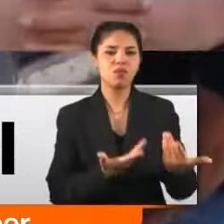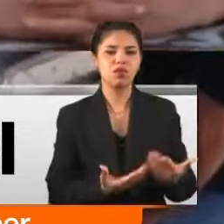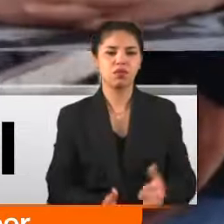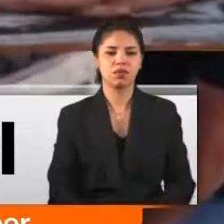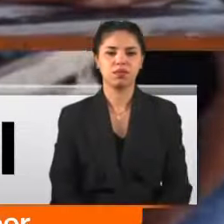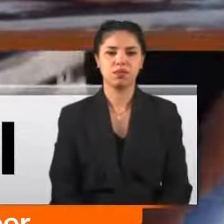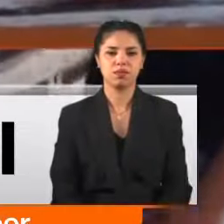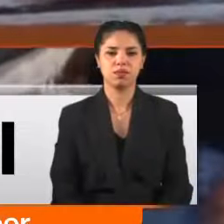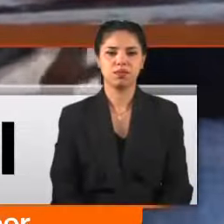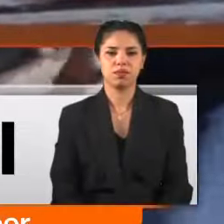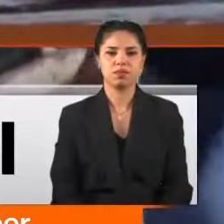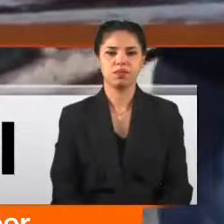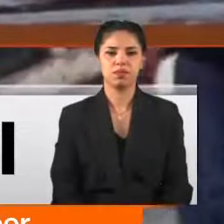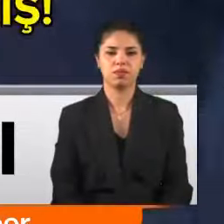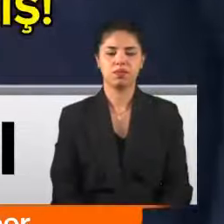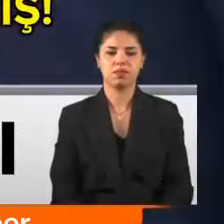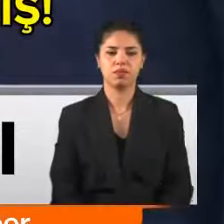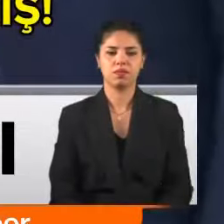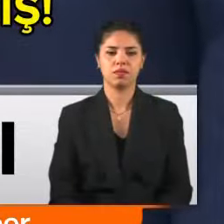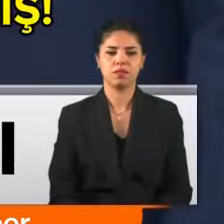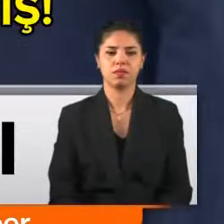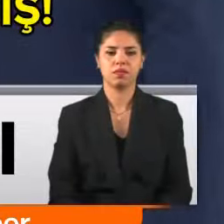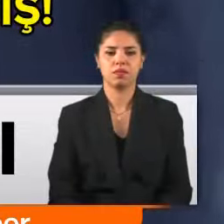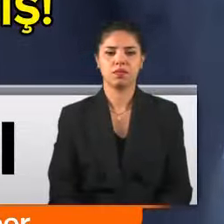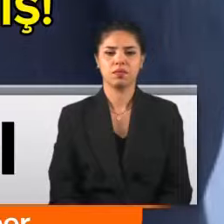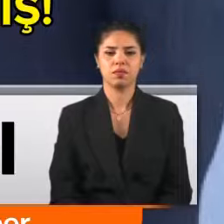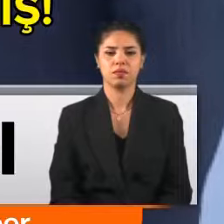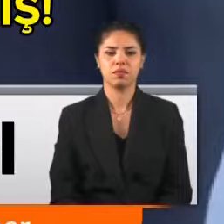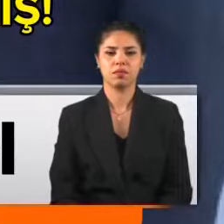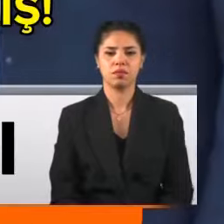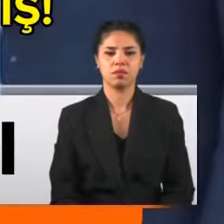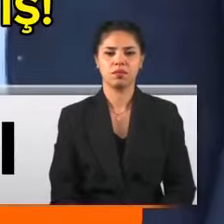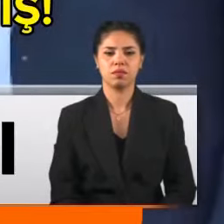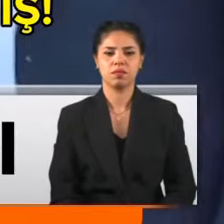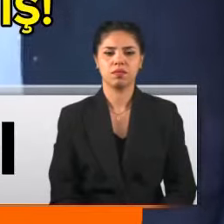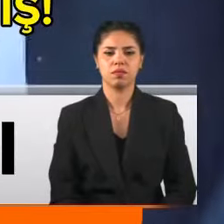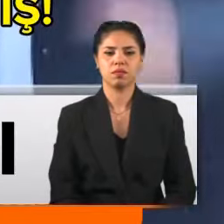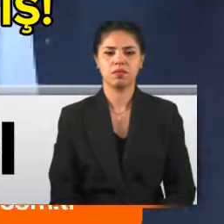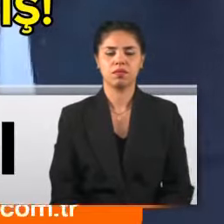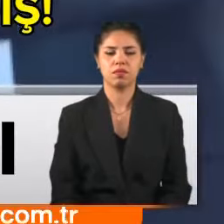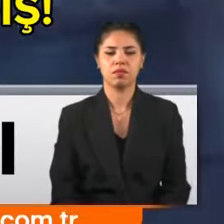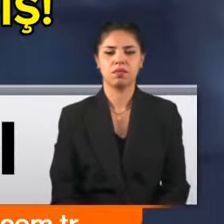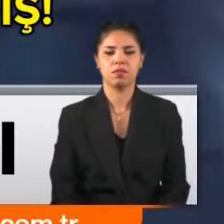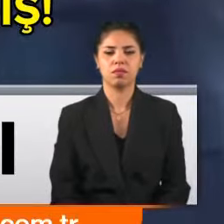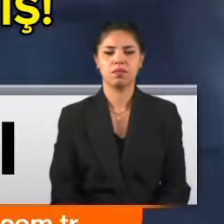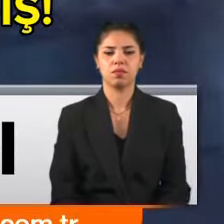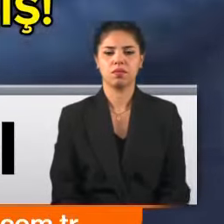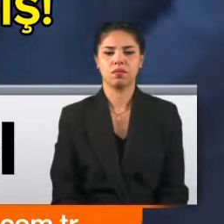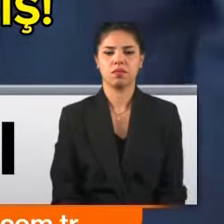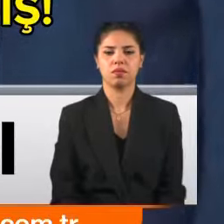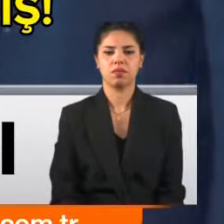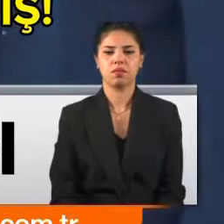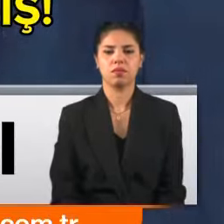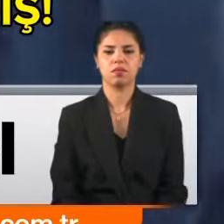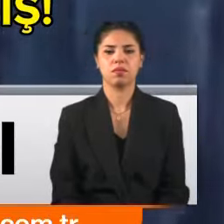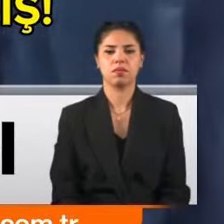Başını çok hareket ettirme. Bariyerlere çarpıyorsun. Hayır, O tarafı geçtikten sonra 68